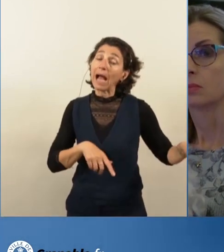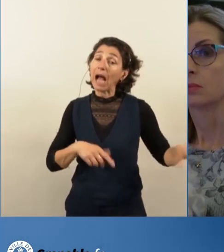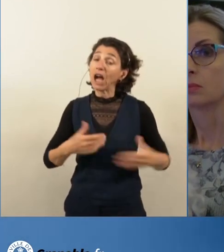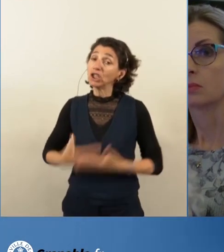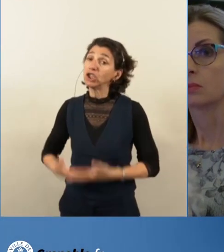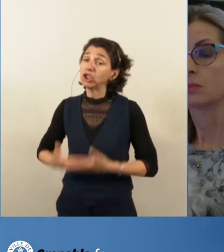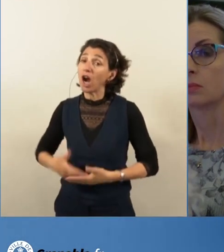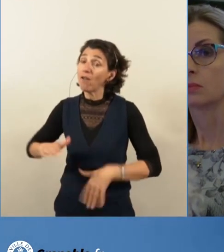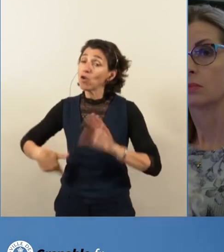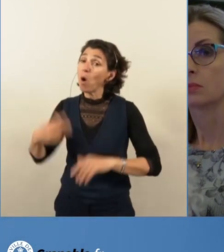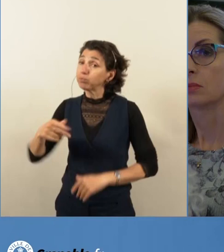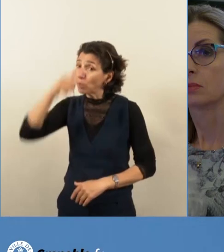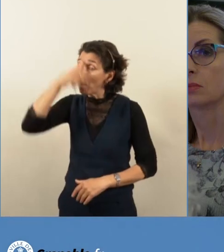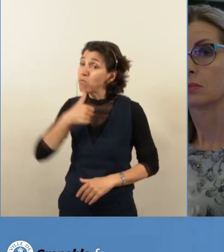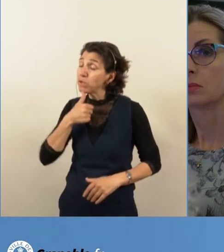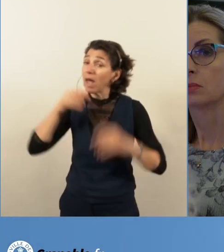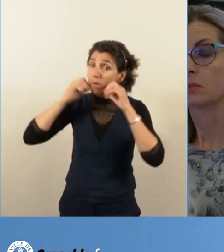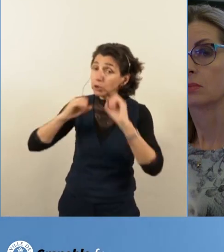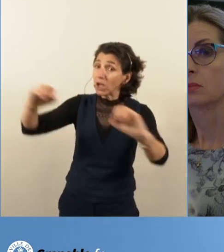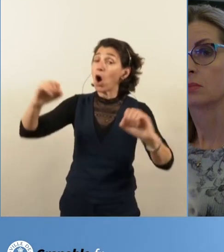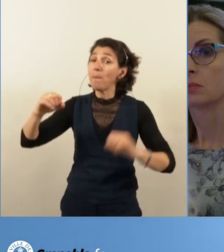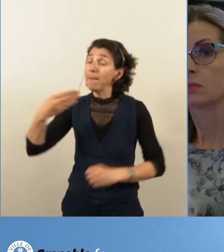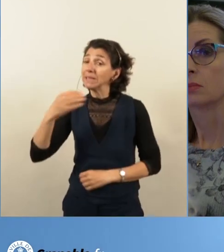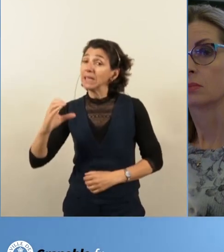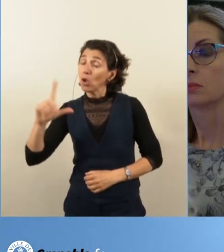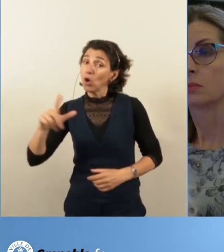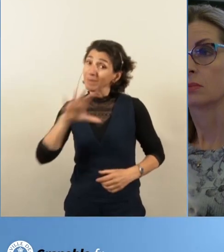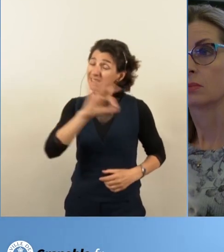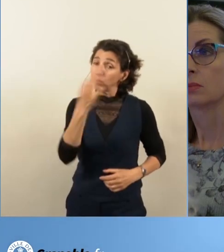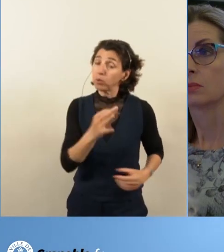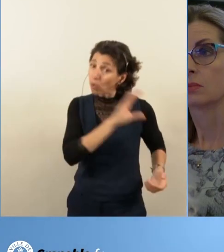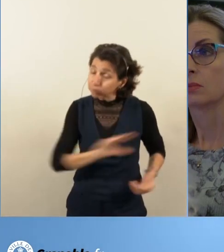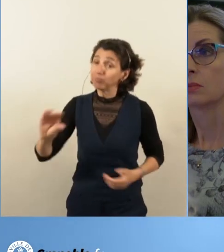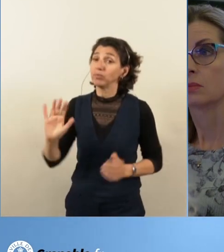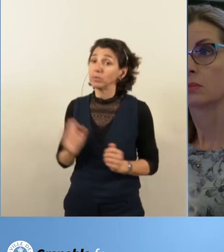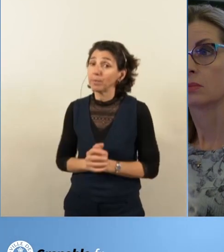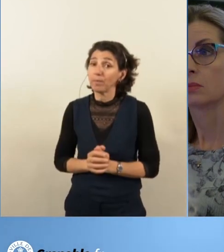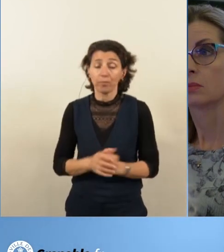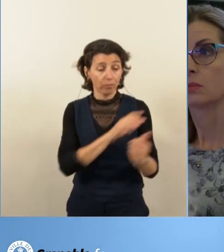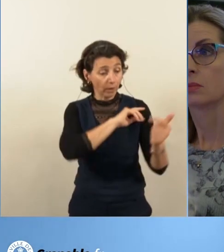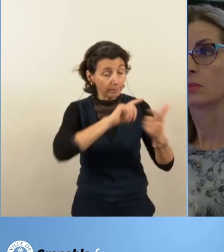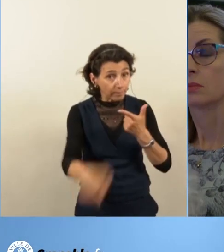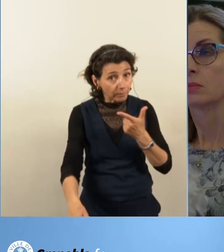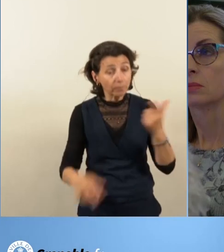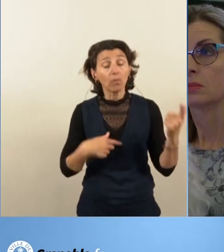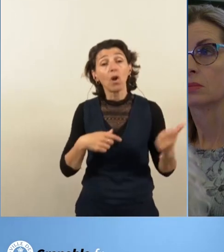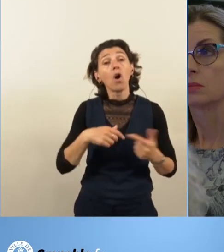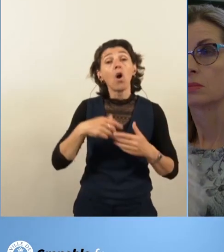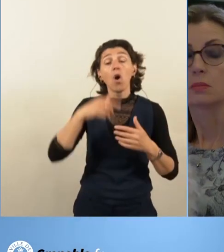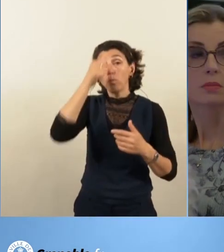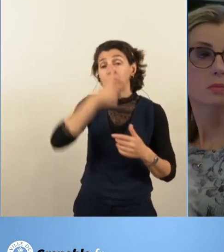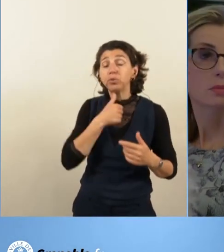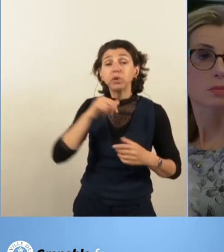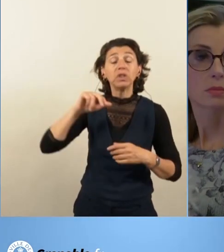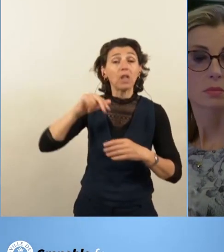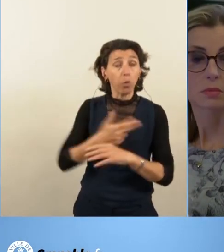fonctionnement du musée du Muséum de MC2 j'ai obtenu qu'il prenne le fonctionnement du Musée dauphinois qui était